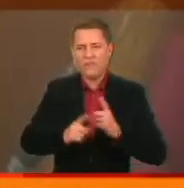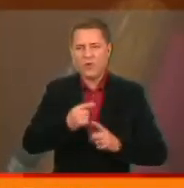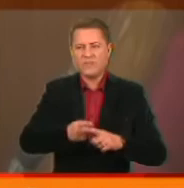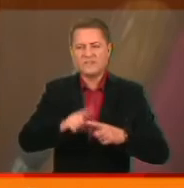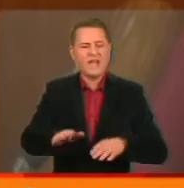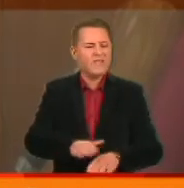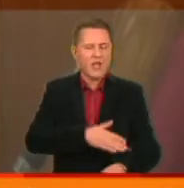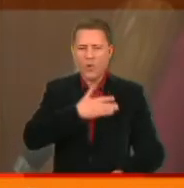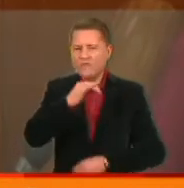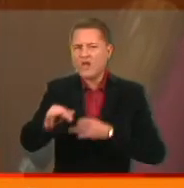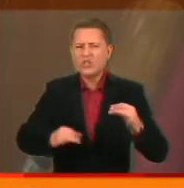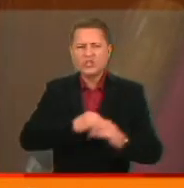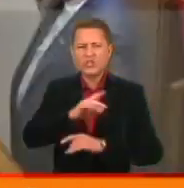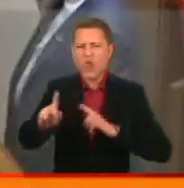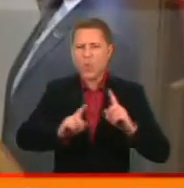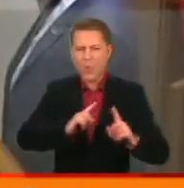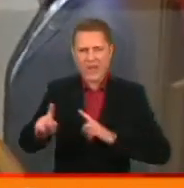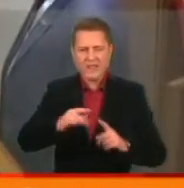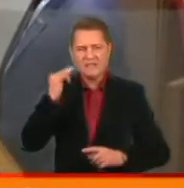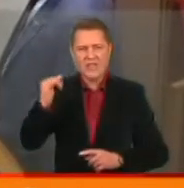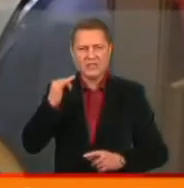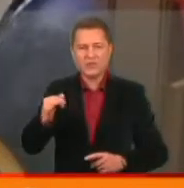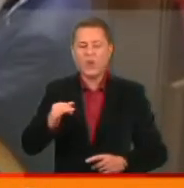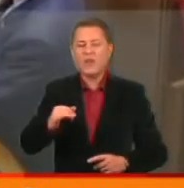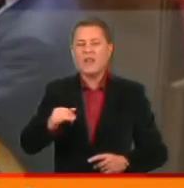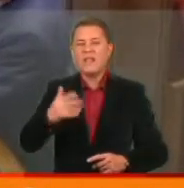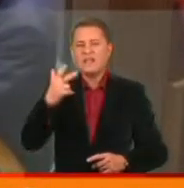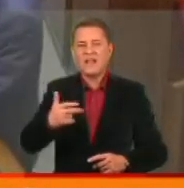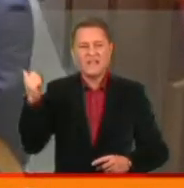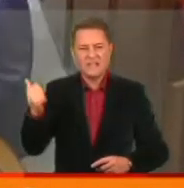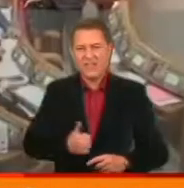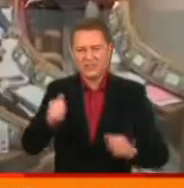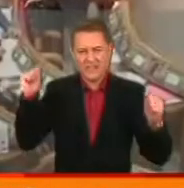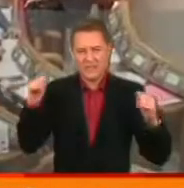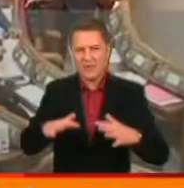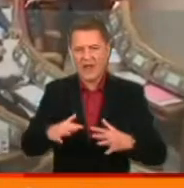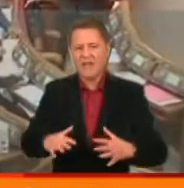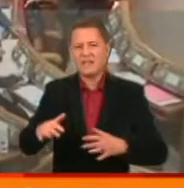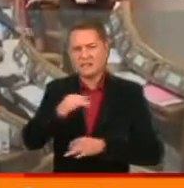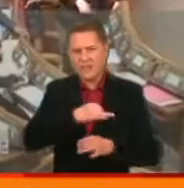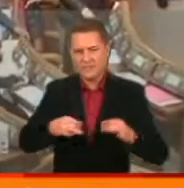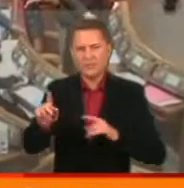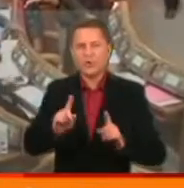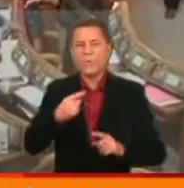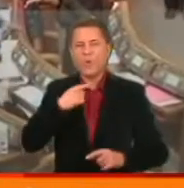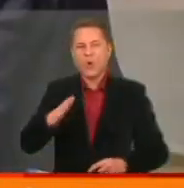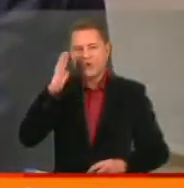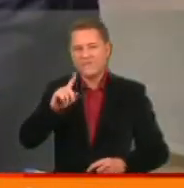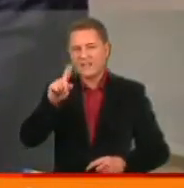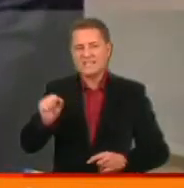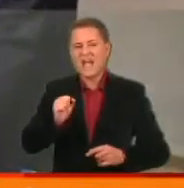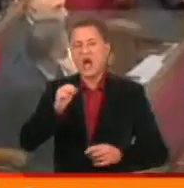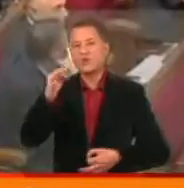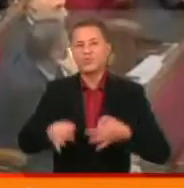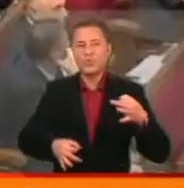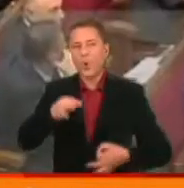найдовше слухання за історію українського парламенту. Три пленарні тижні нардепи збиралися під склепінням, аби за неї проголосувати.